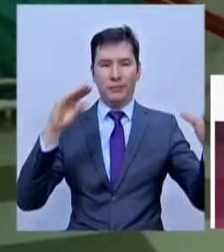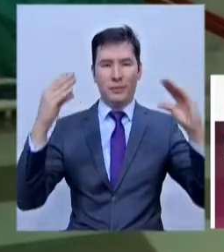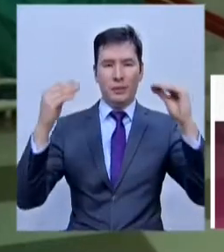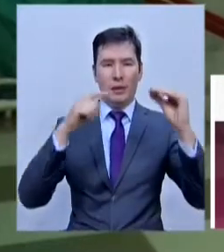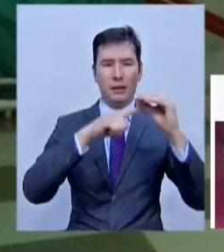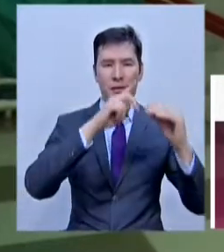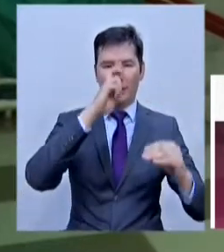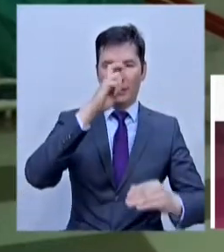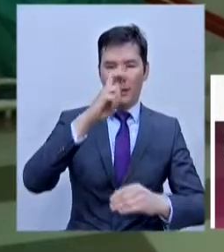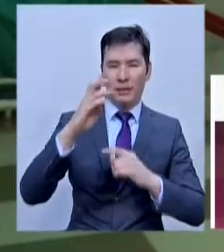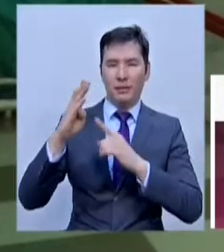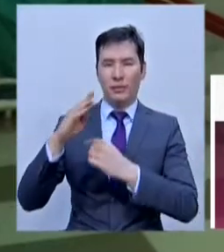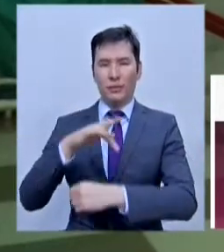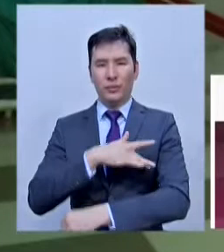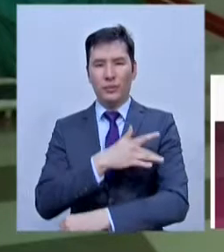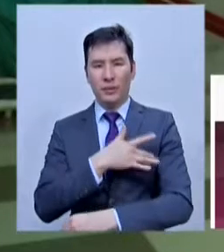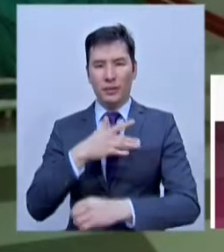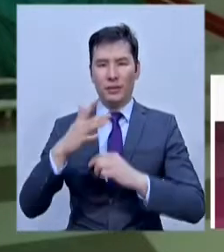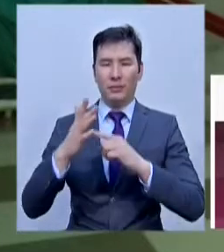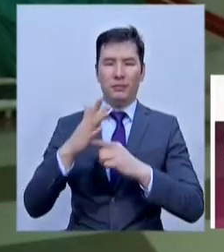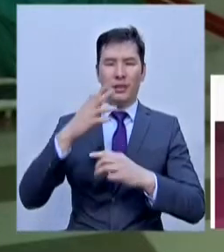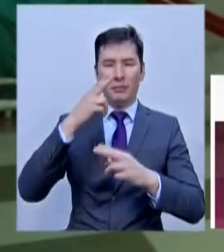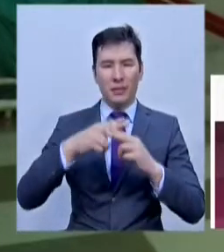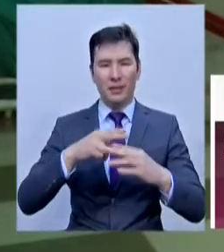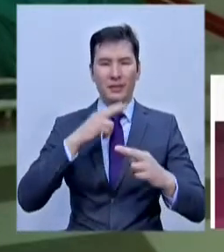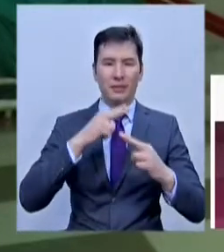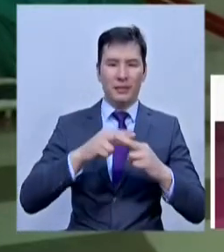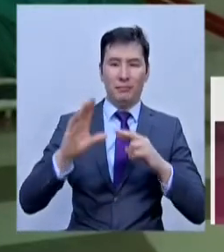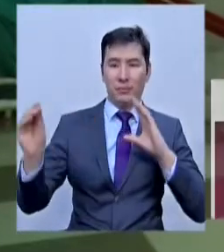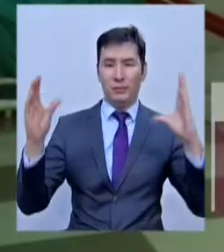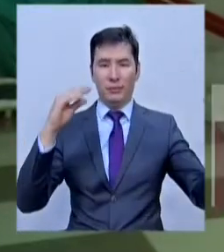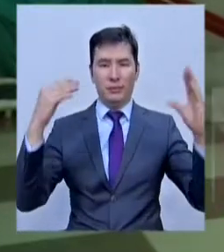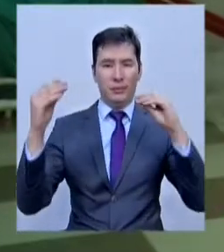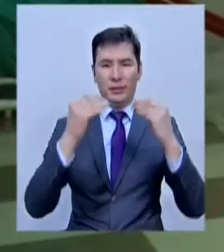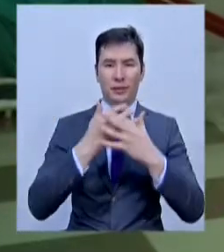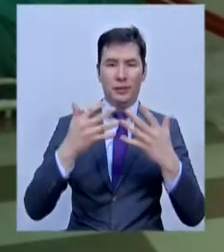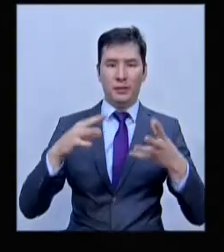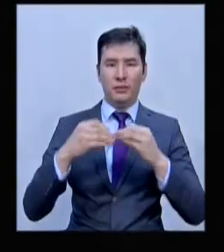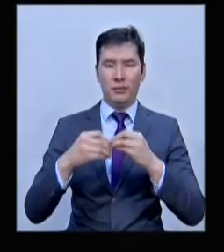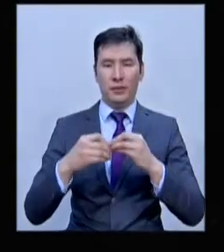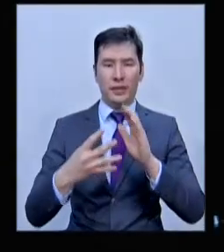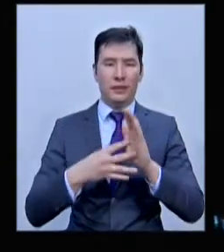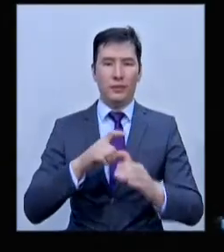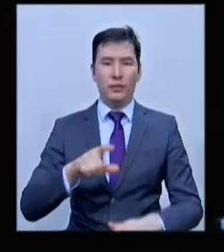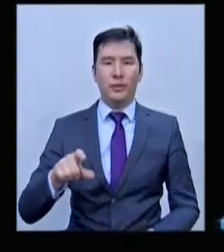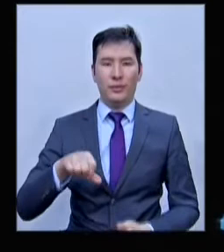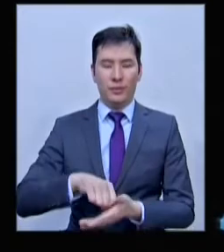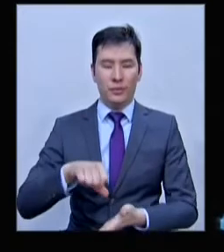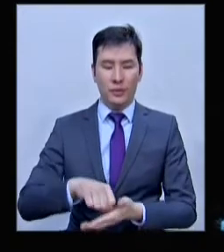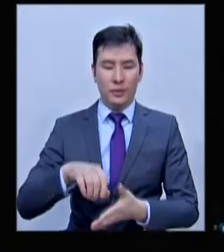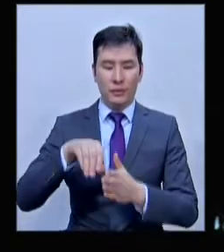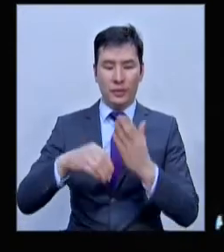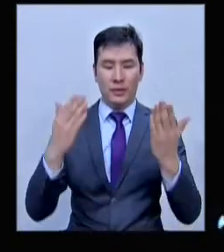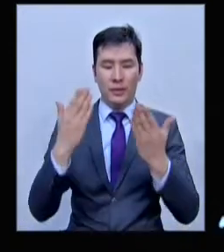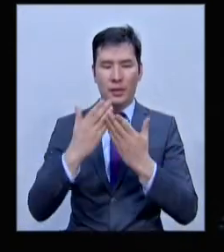қыз, Фея, Өгей ана мен апалы сіңлілер және қуыршақтарды қараңғы бөлмеден ойнатқан 5-6 адам бар. Театрда барлық